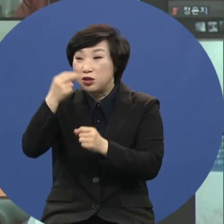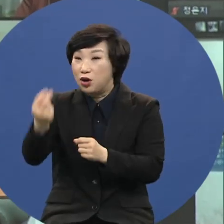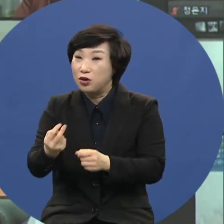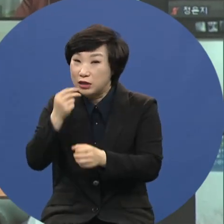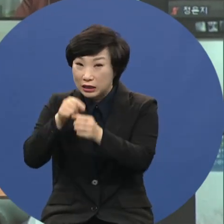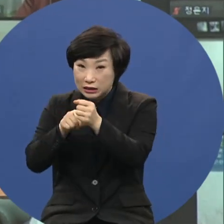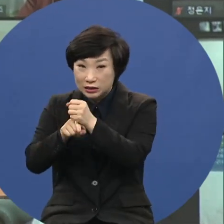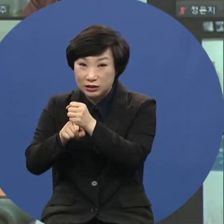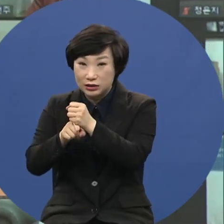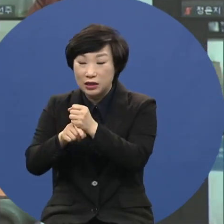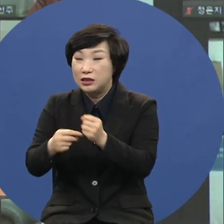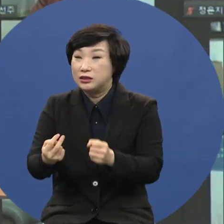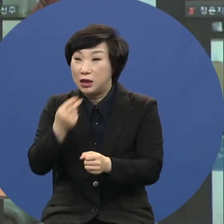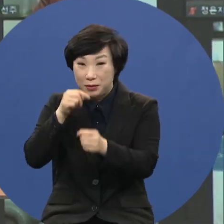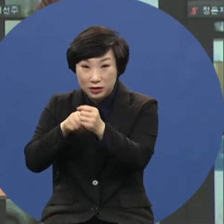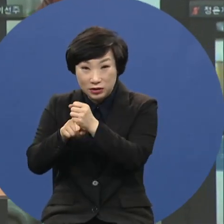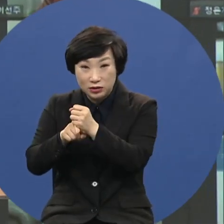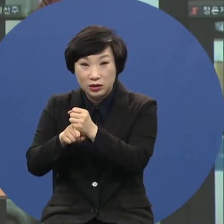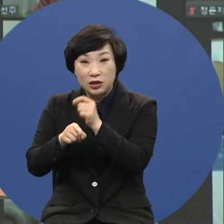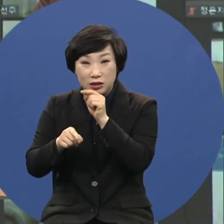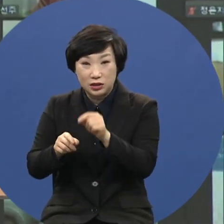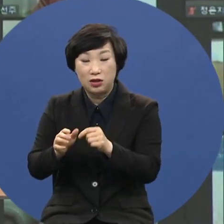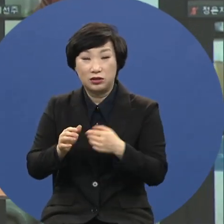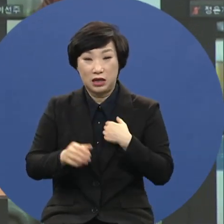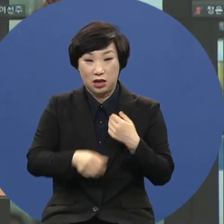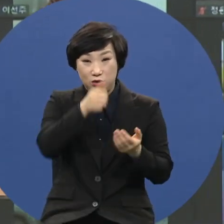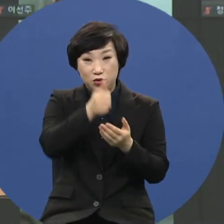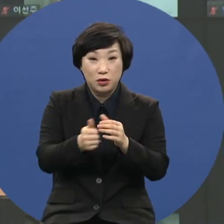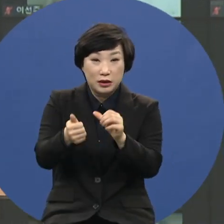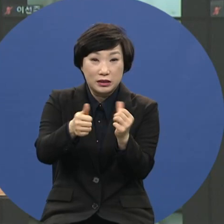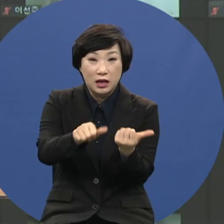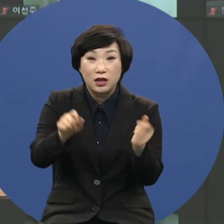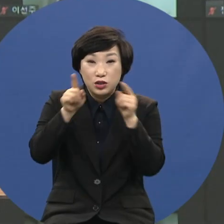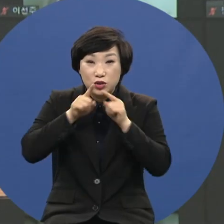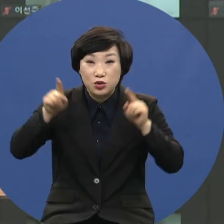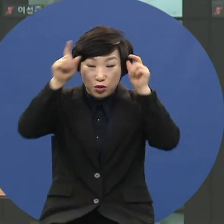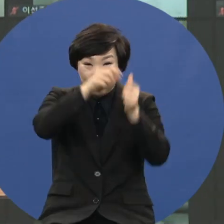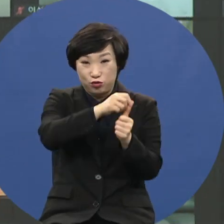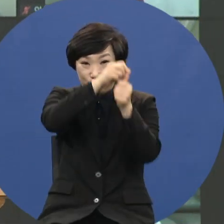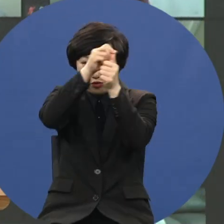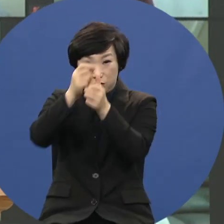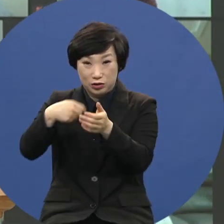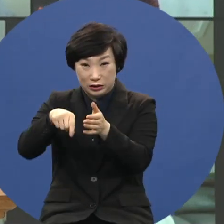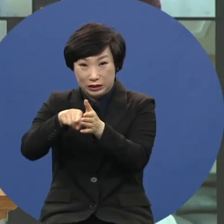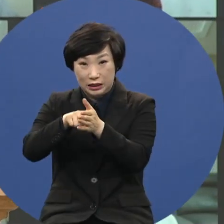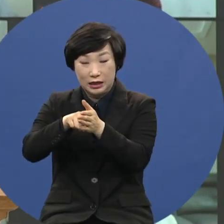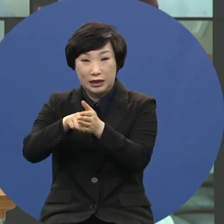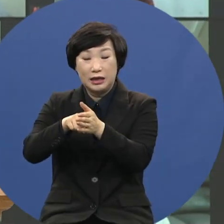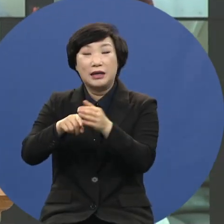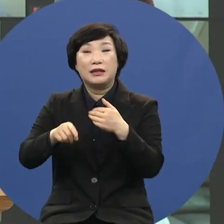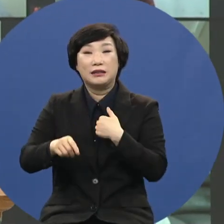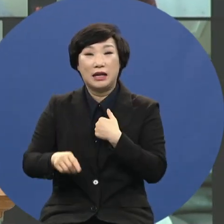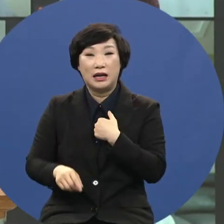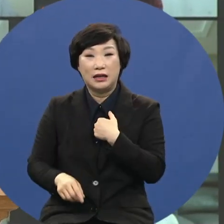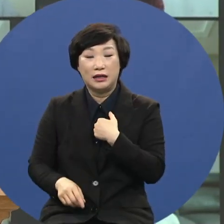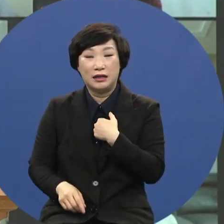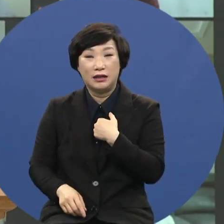영생의 뜻이요 생명의 뜻이요 죄와 사망과 지옥에서 구원하시려고 나를